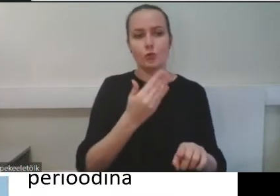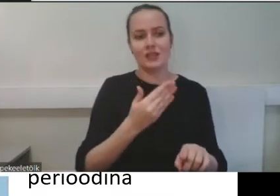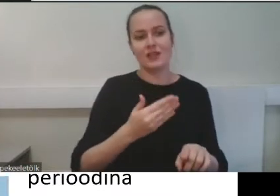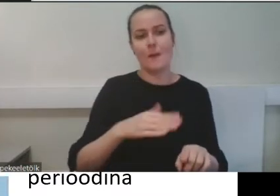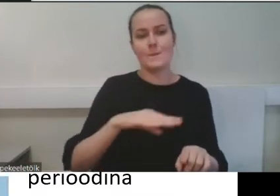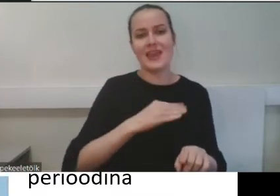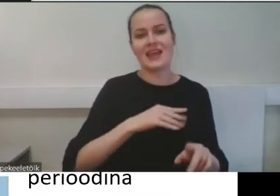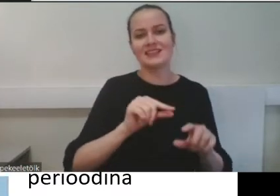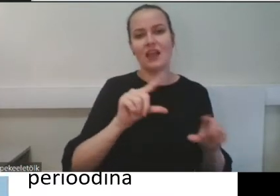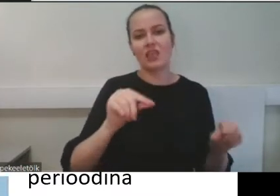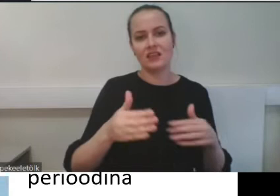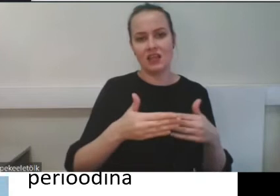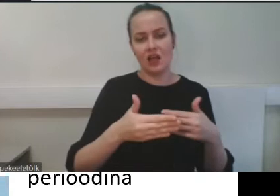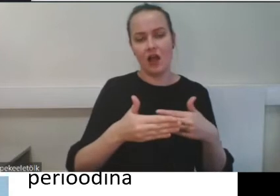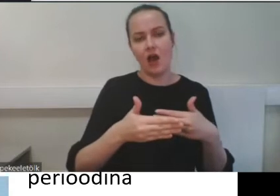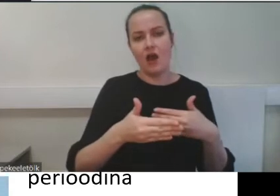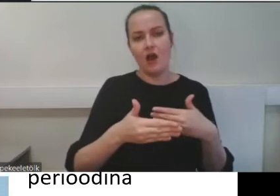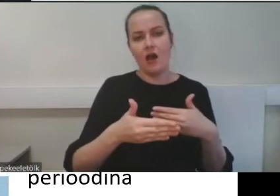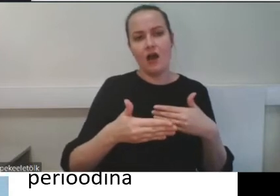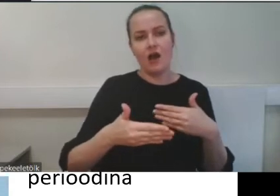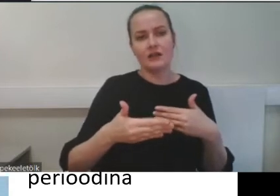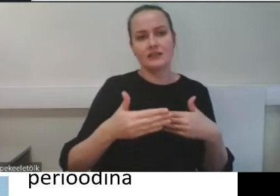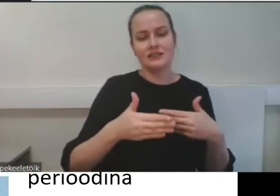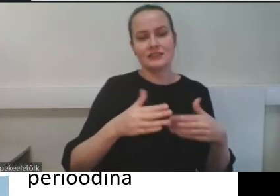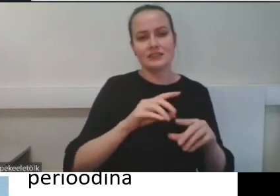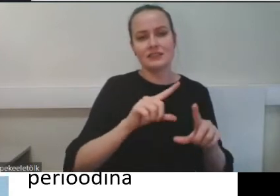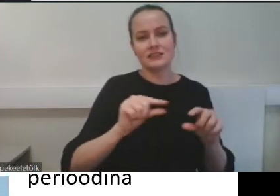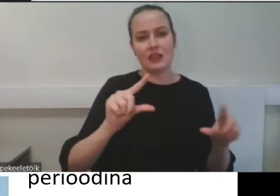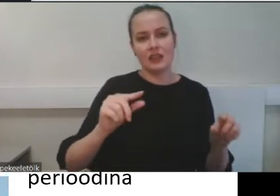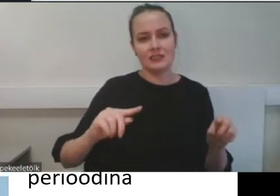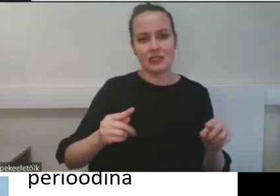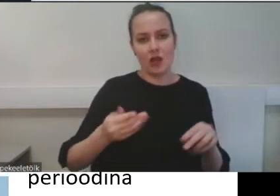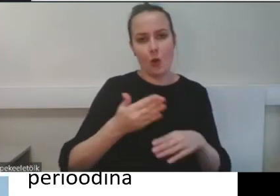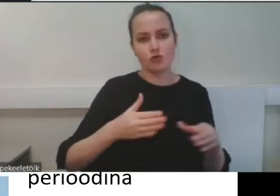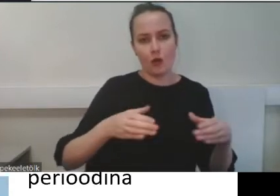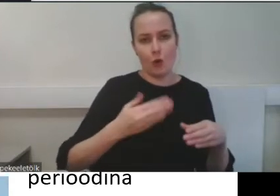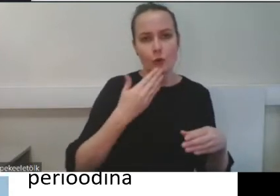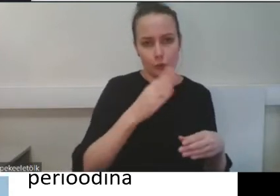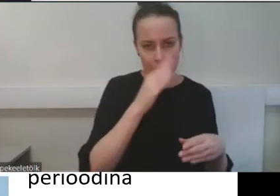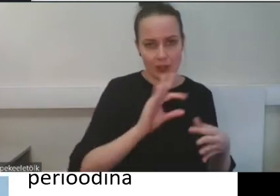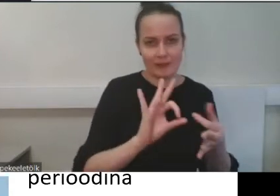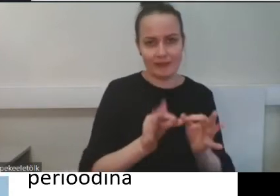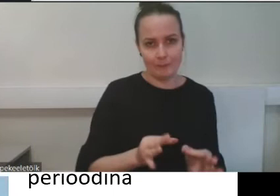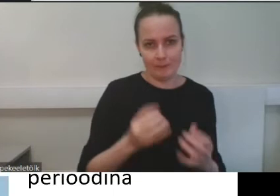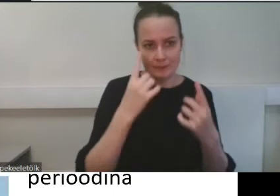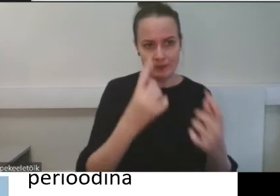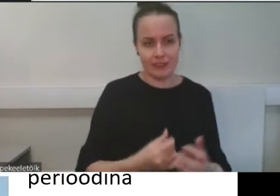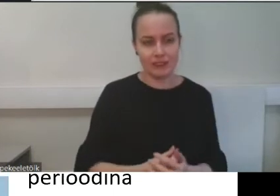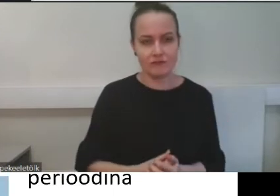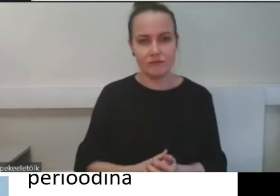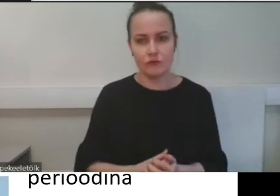kehtiv, mis näitab siis seda, et tegu on viimase aasta andmetega. Juhul kui